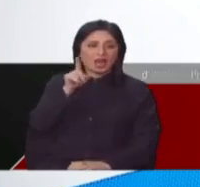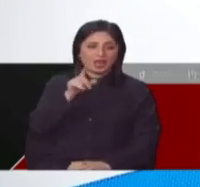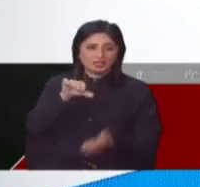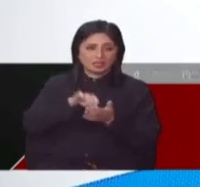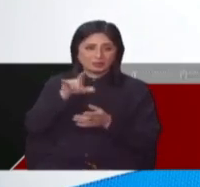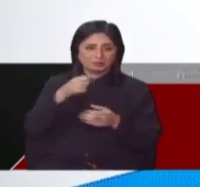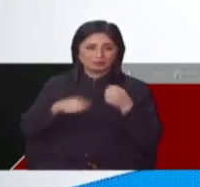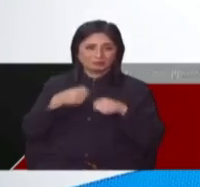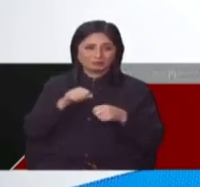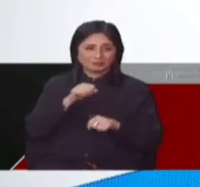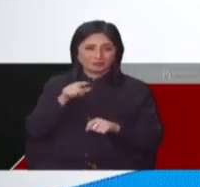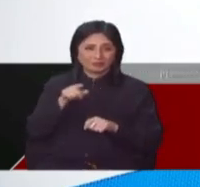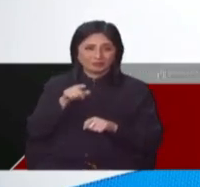წარმომადგენელი,